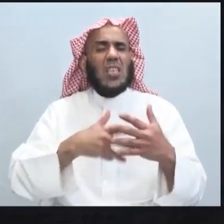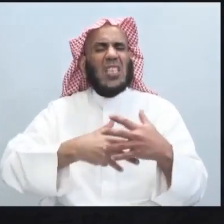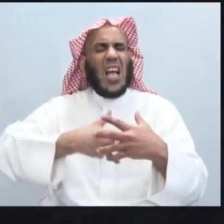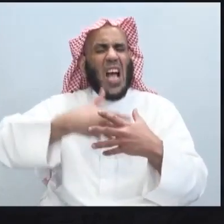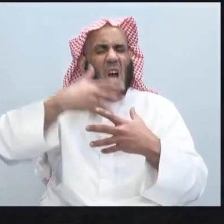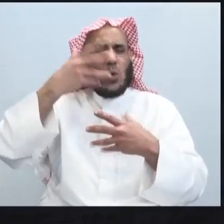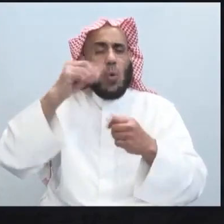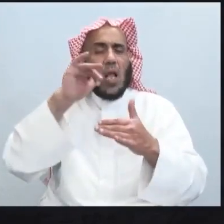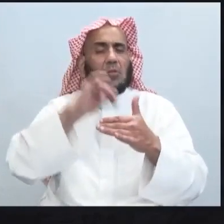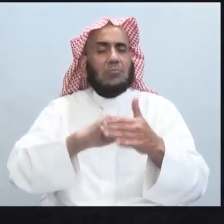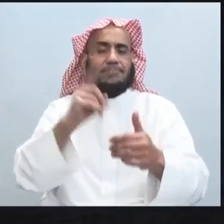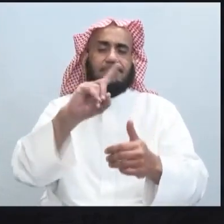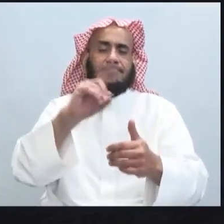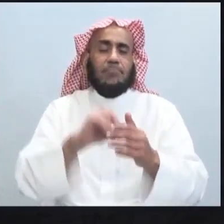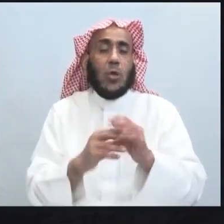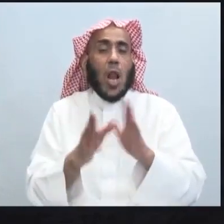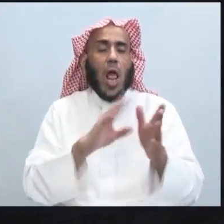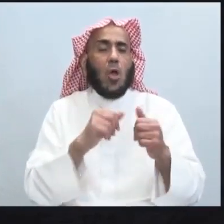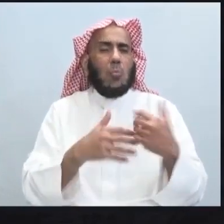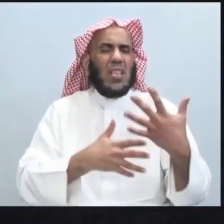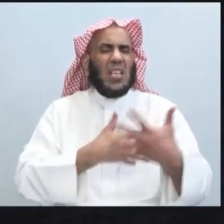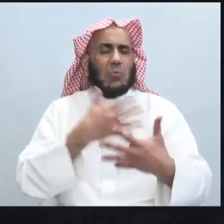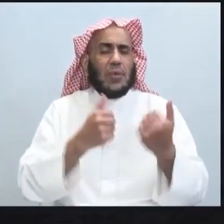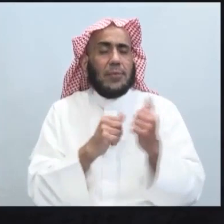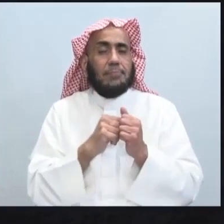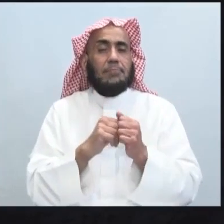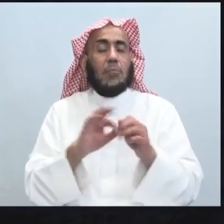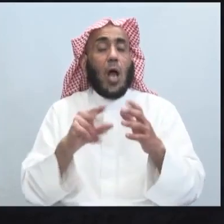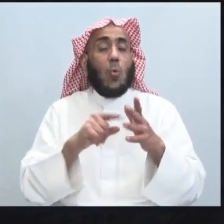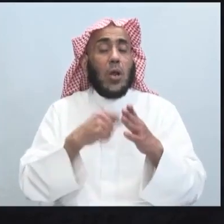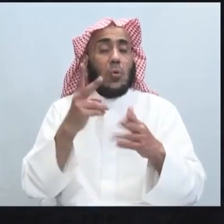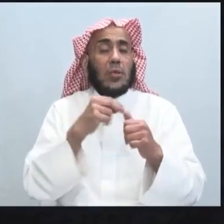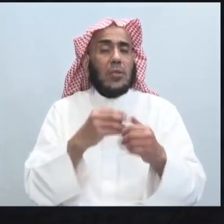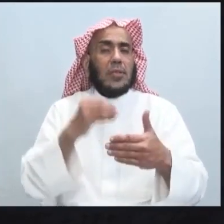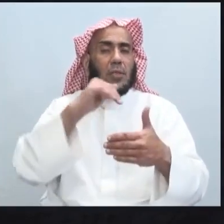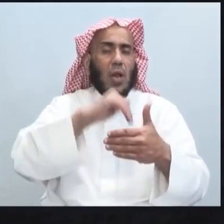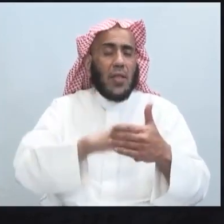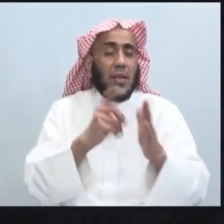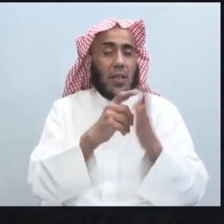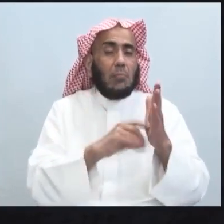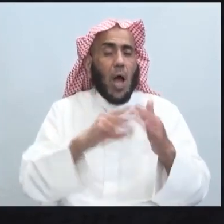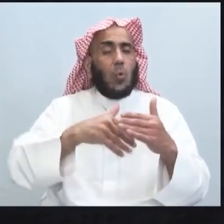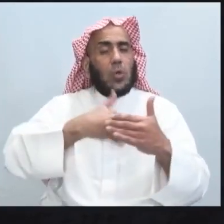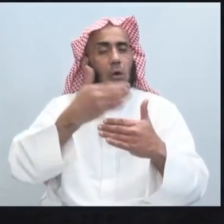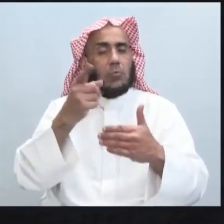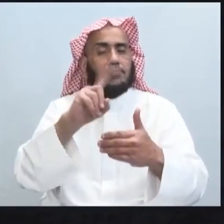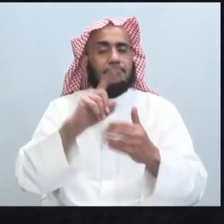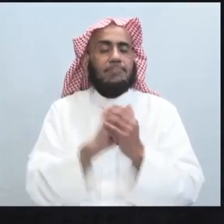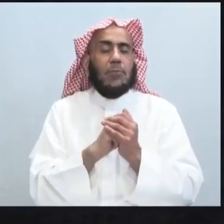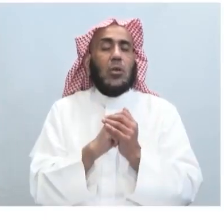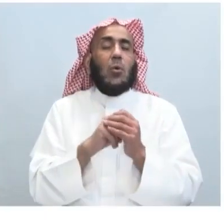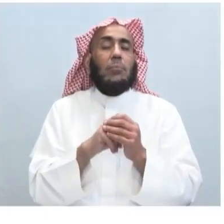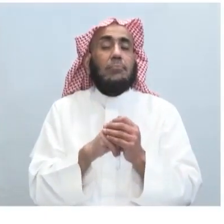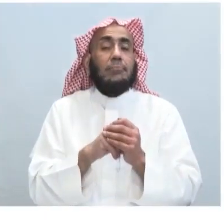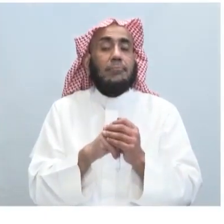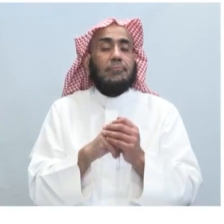مواد منه ولا تدخل اليه لا يمكن المتفاعلات او ال نواتج لا تدخل لهذا النظام او تخرج من